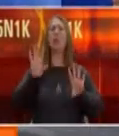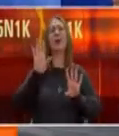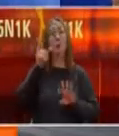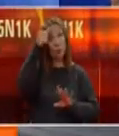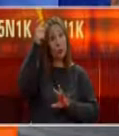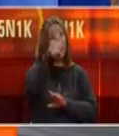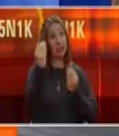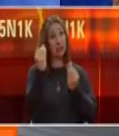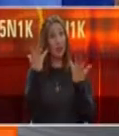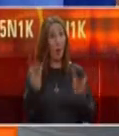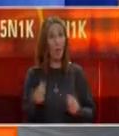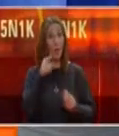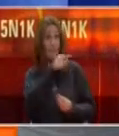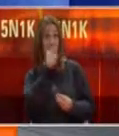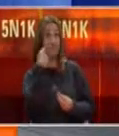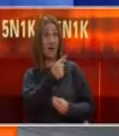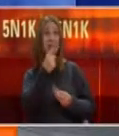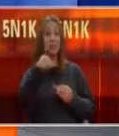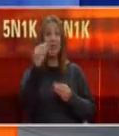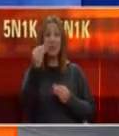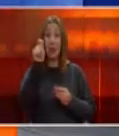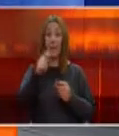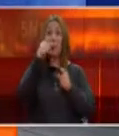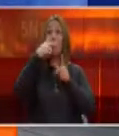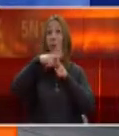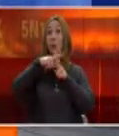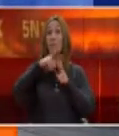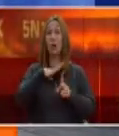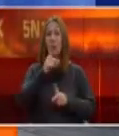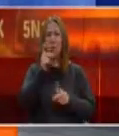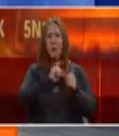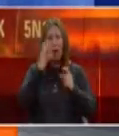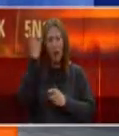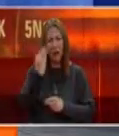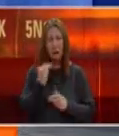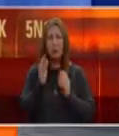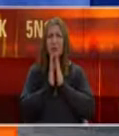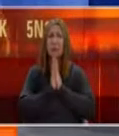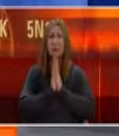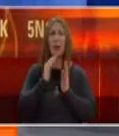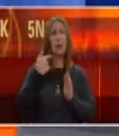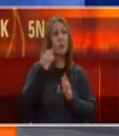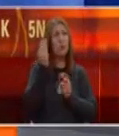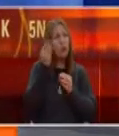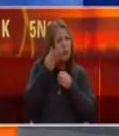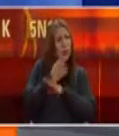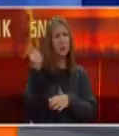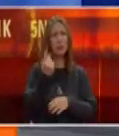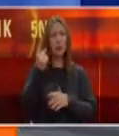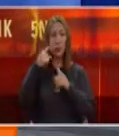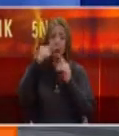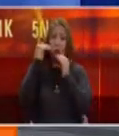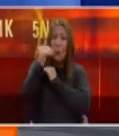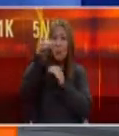Bakın şimdi iyi şeyler yapan bir polis var dedim. Ve bu bir alınganlık yaratmış ki bence çok da doğru bir şey. Yani sonuçta toplumun